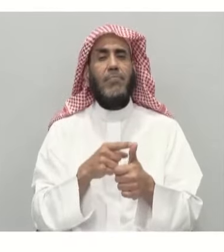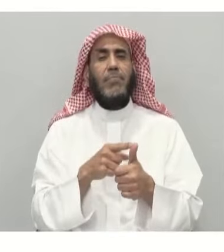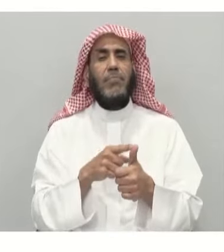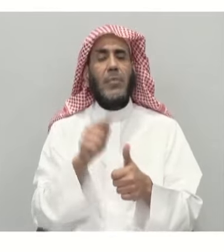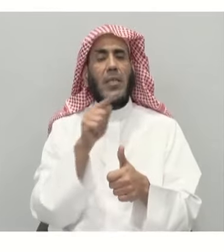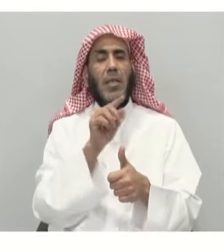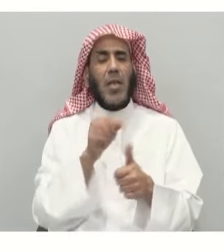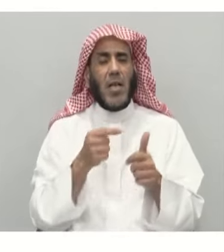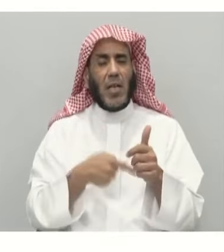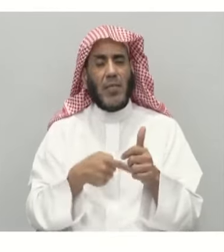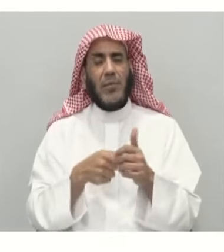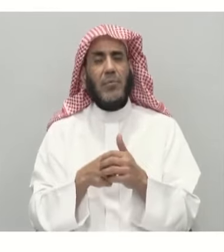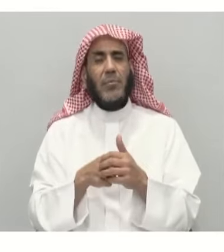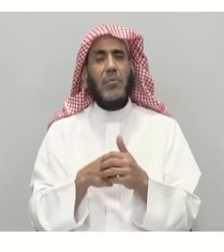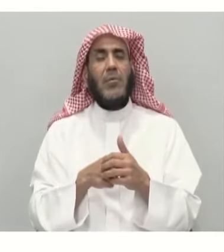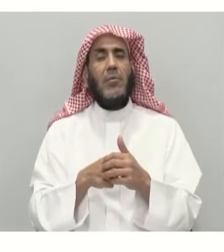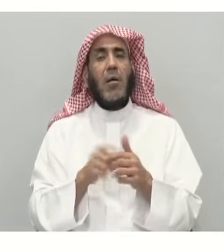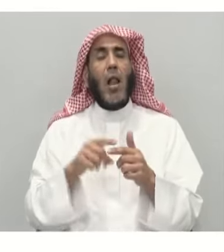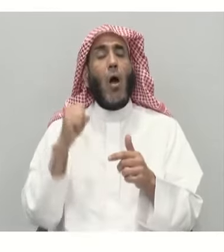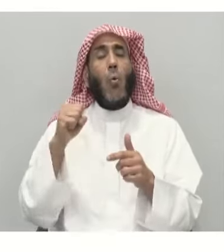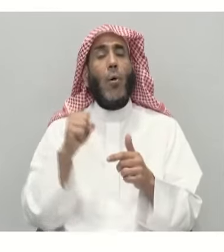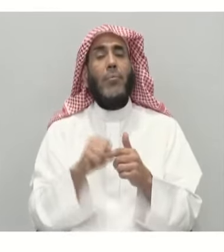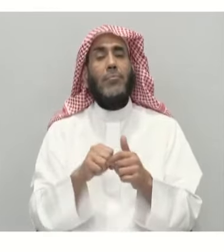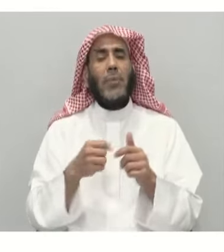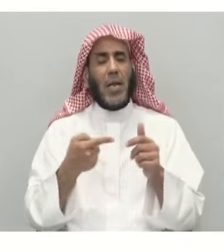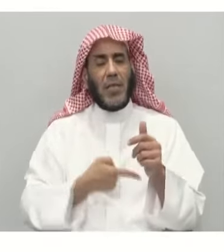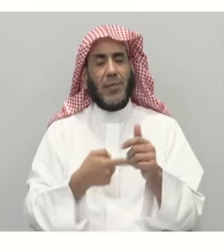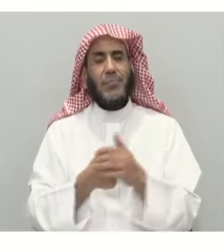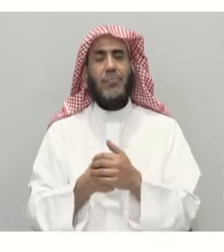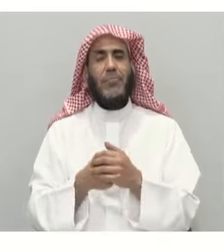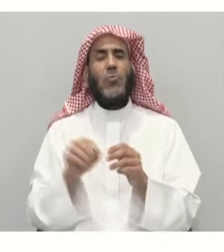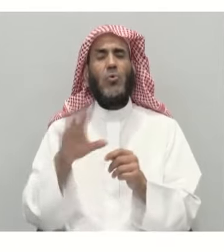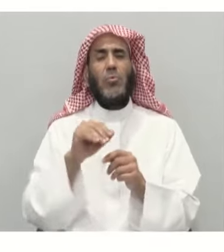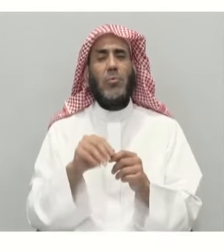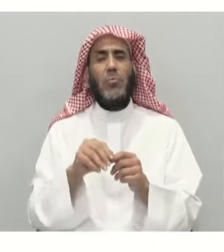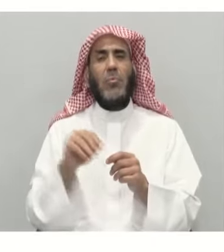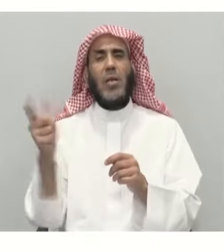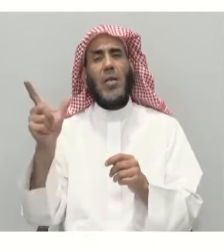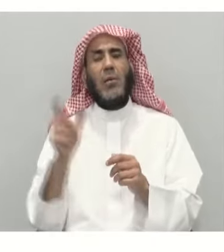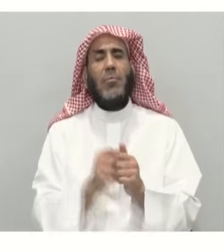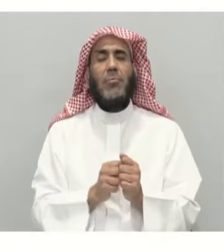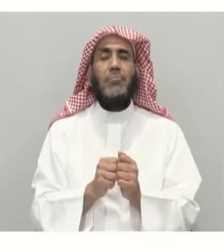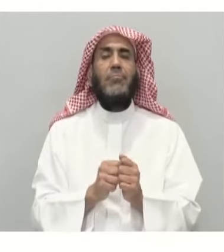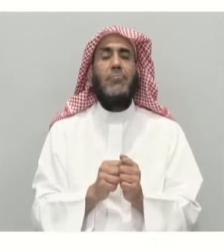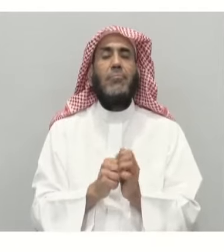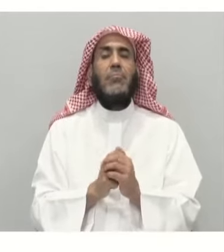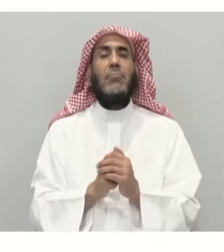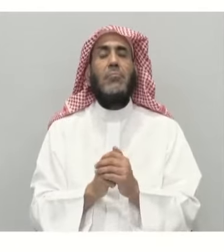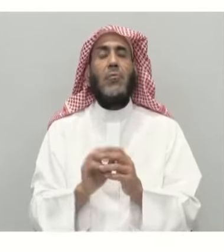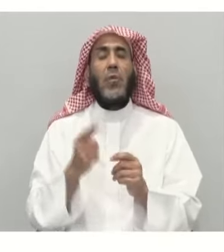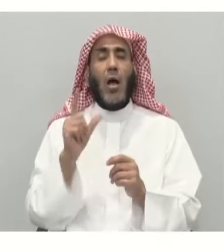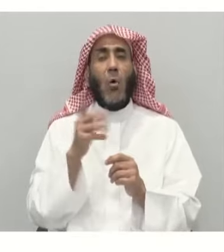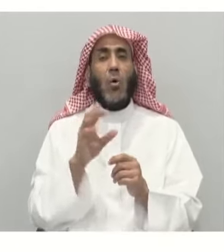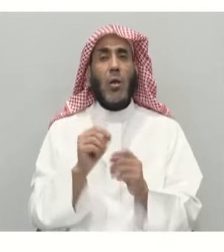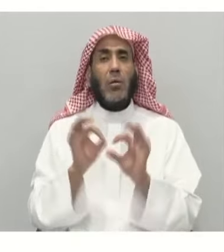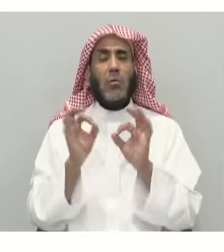قبلها الكسره الحركه الاقوى كما ترى الكسره وتشبه حرف الياء في قول الله